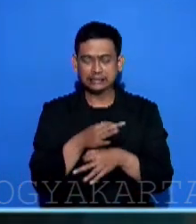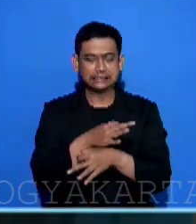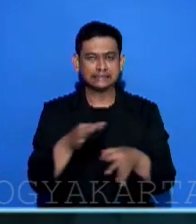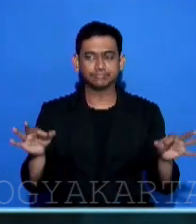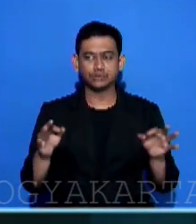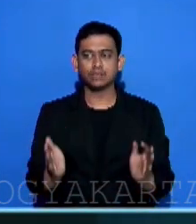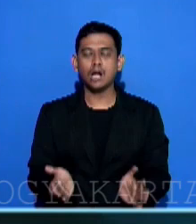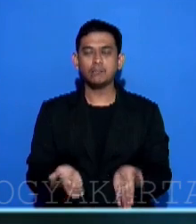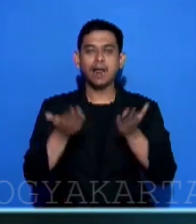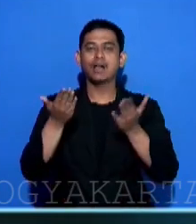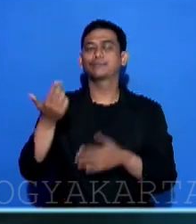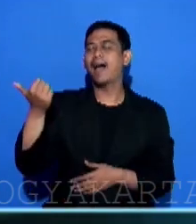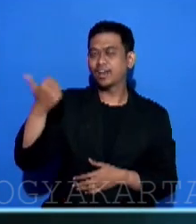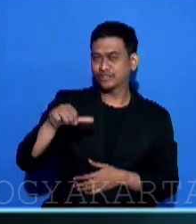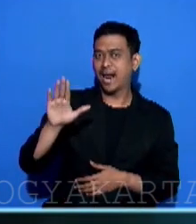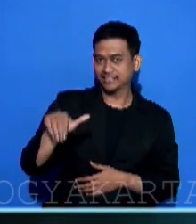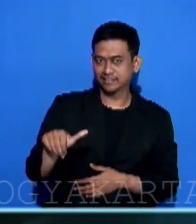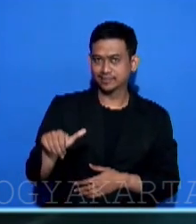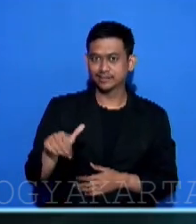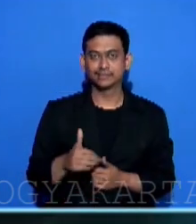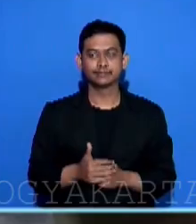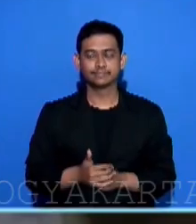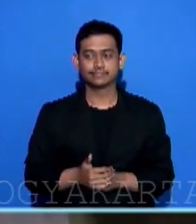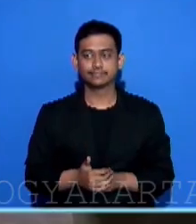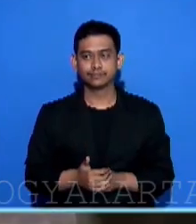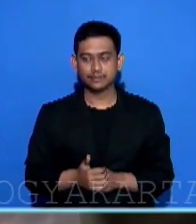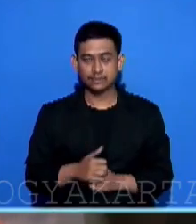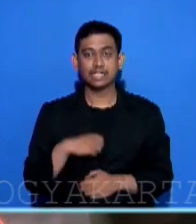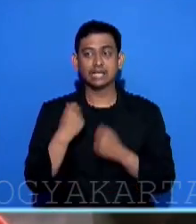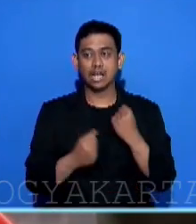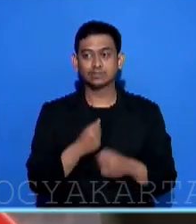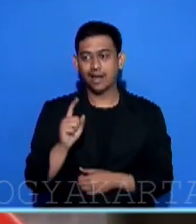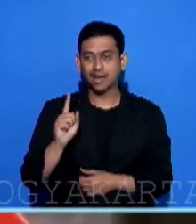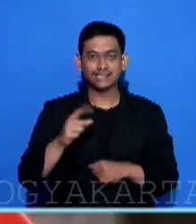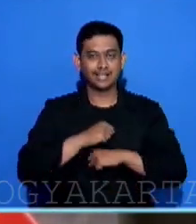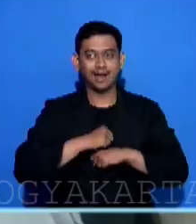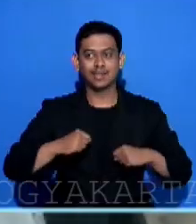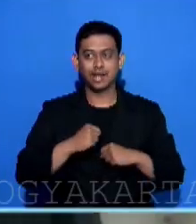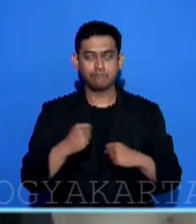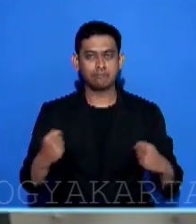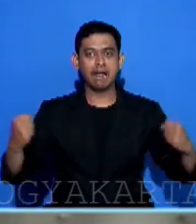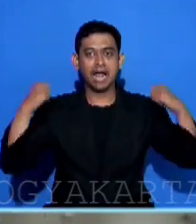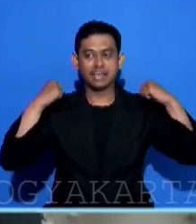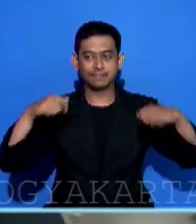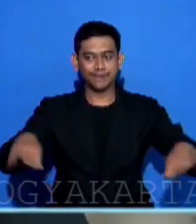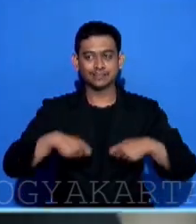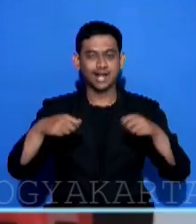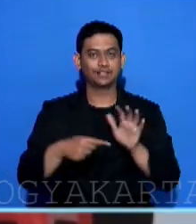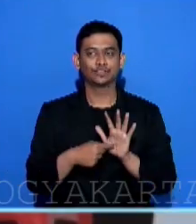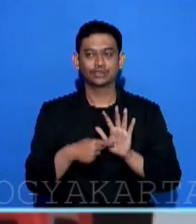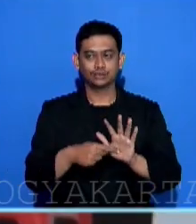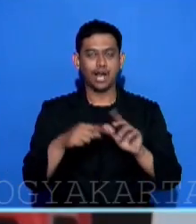festival ekwis diisi dengan berbagai rangkaian k seperti senam sehat lomba memasak pentas musik dan